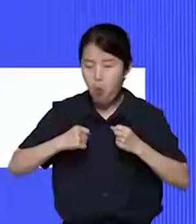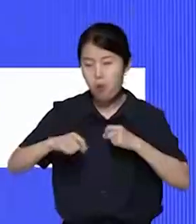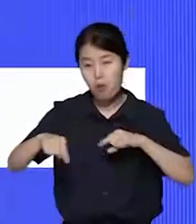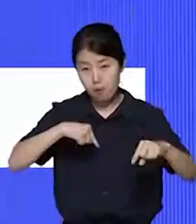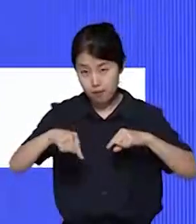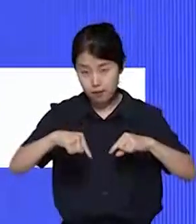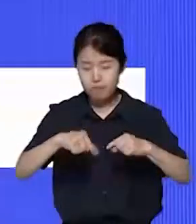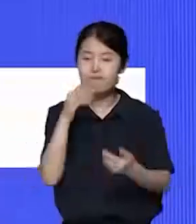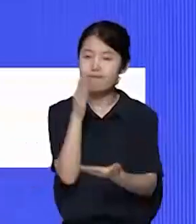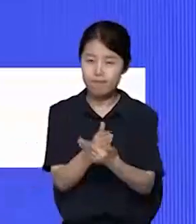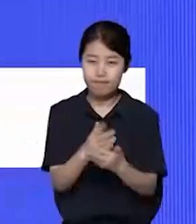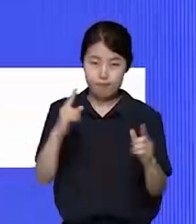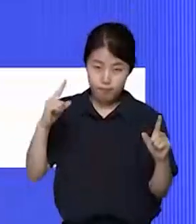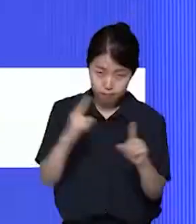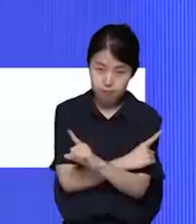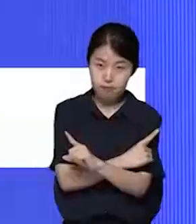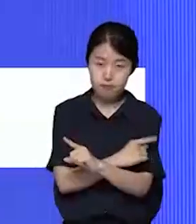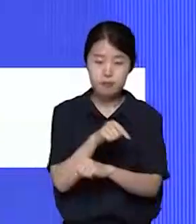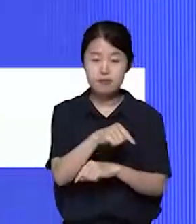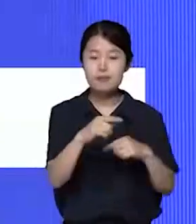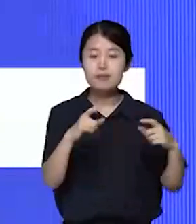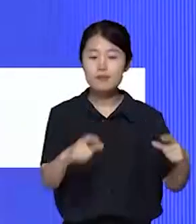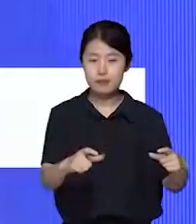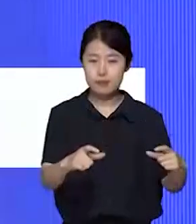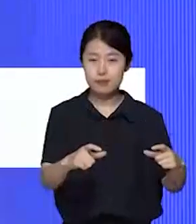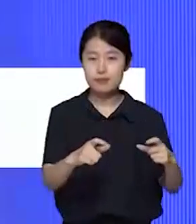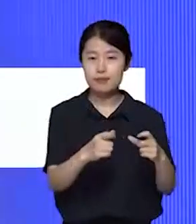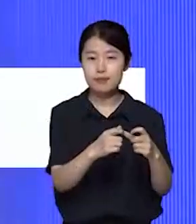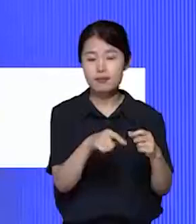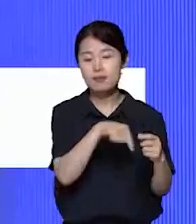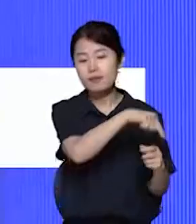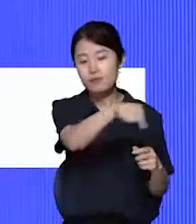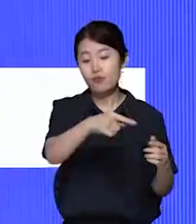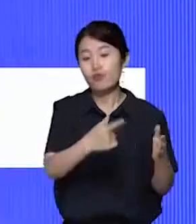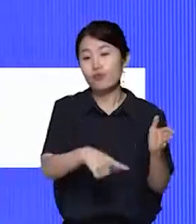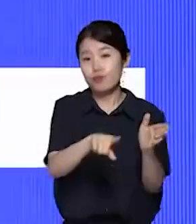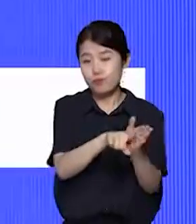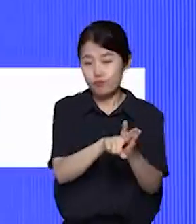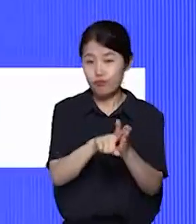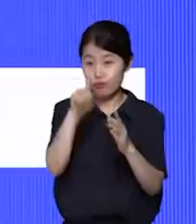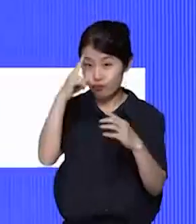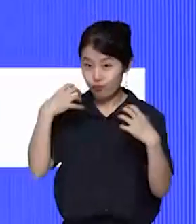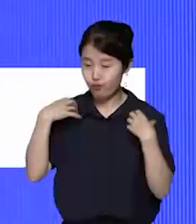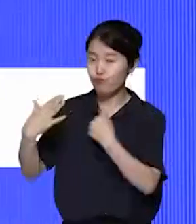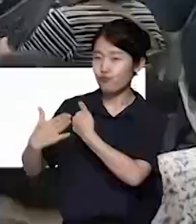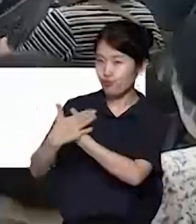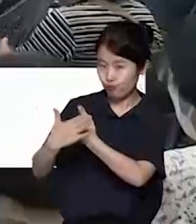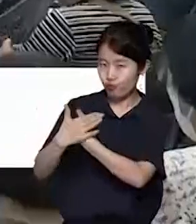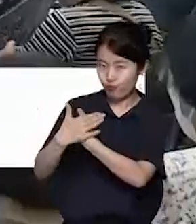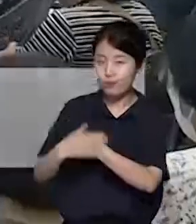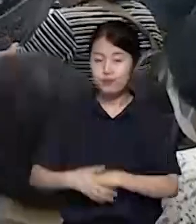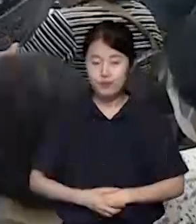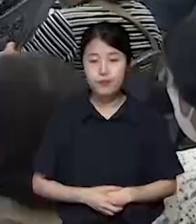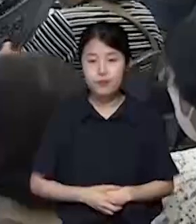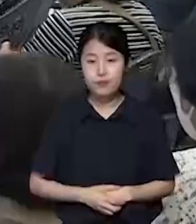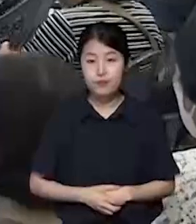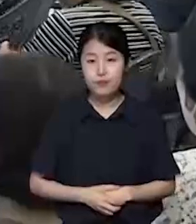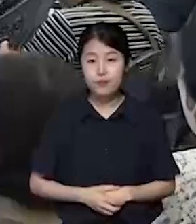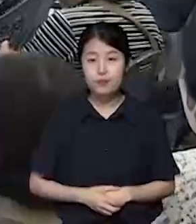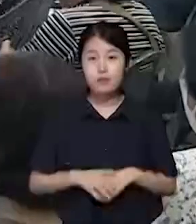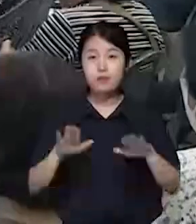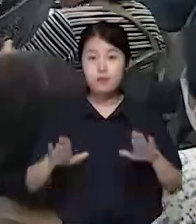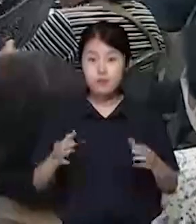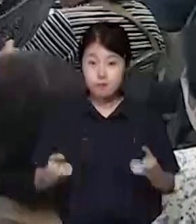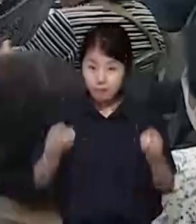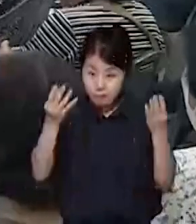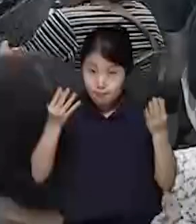지방 지원을 위한 중앙정책이 될 것입니다. 지시가 지원으로 바뀌게 될 것입니다. 특히 이번